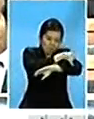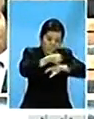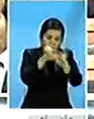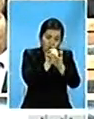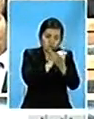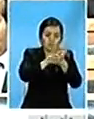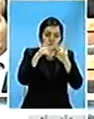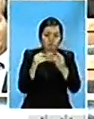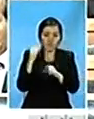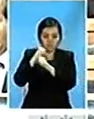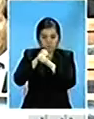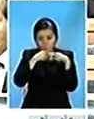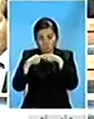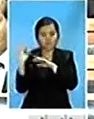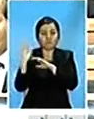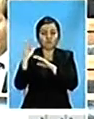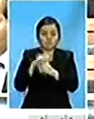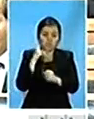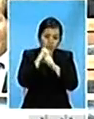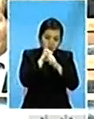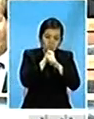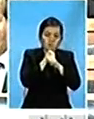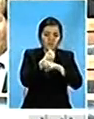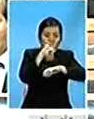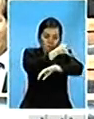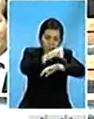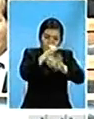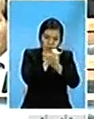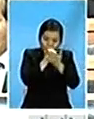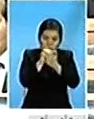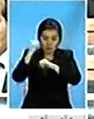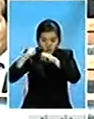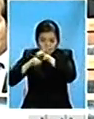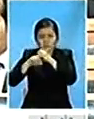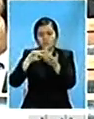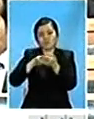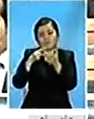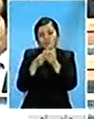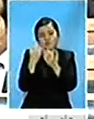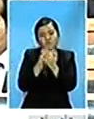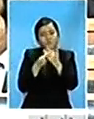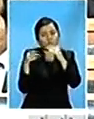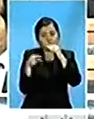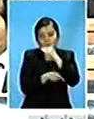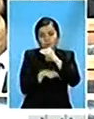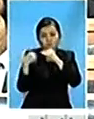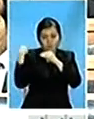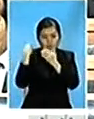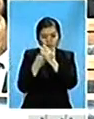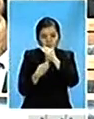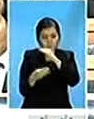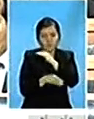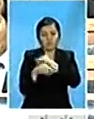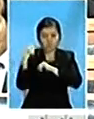การจ้างเหมาออกแบบรวมก่อสร้างนั้นเปิดช่องโหว่ให้มีการทุจริตได้มากกว่าเพราะ